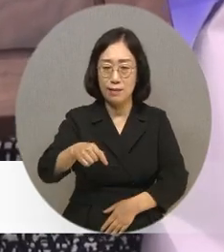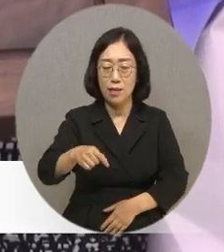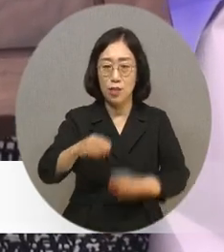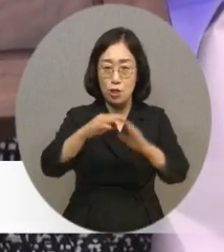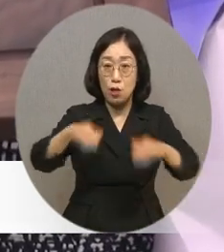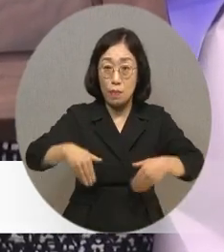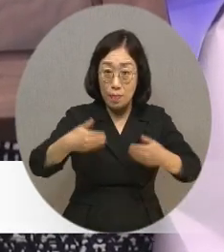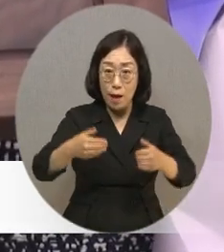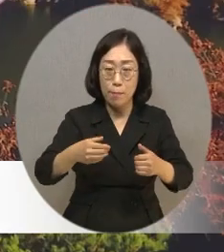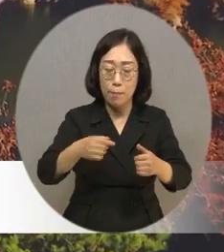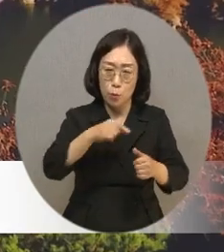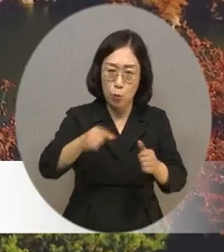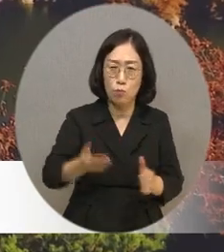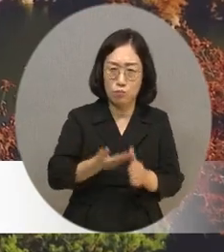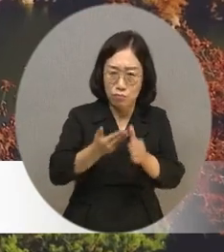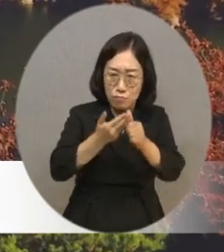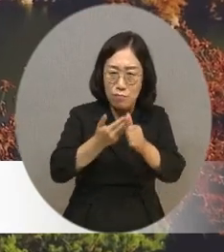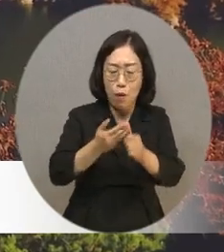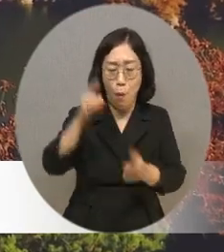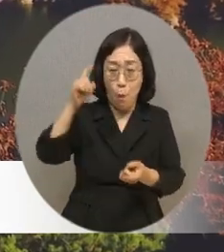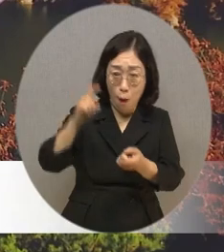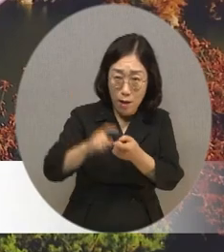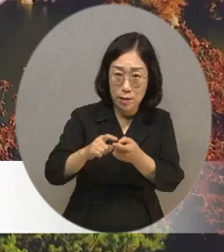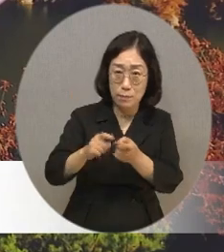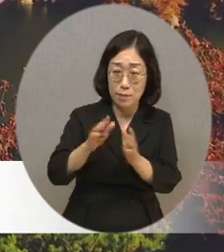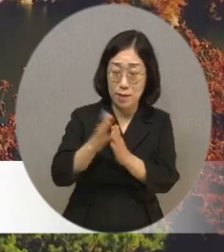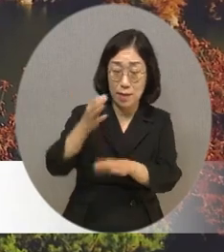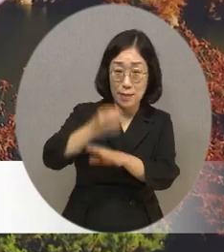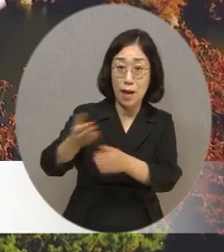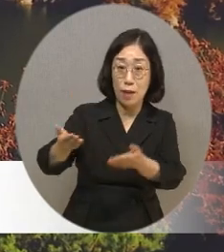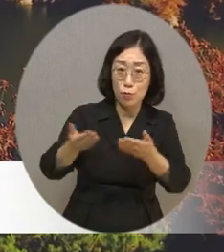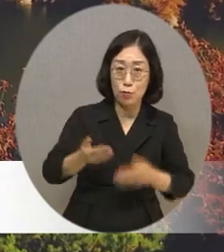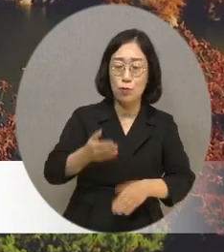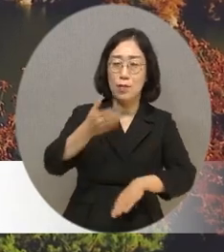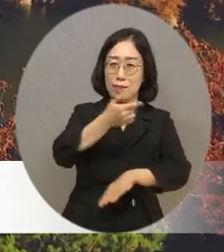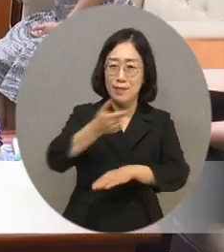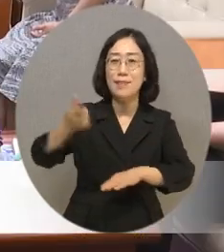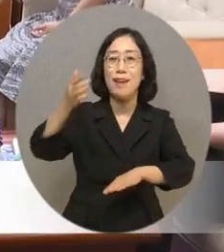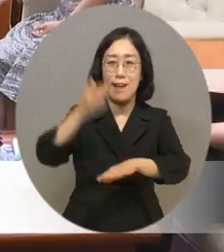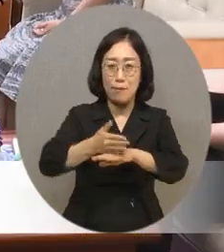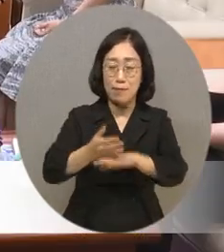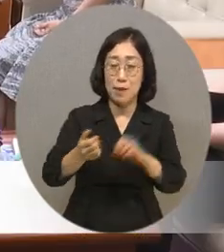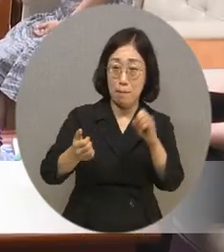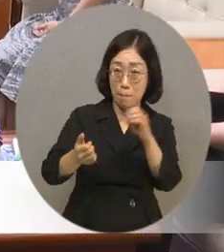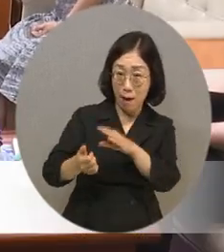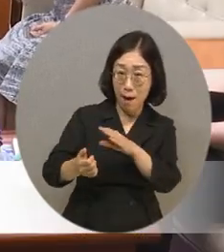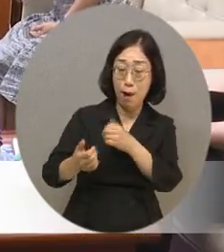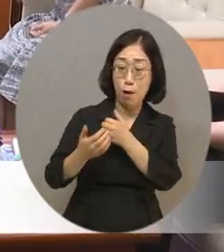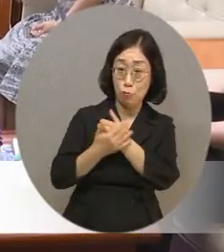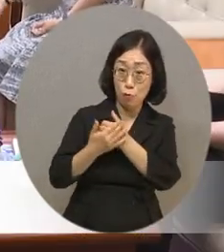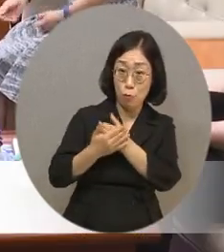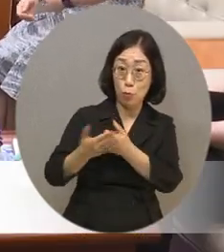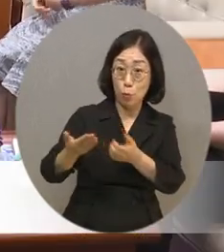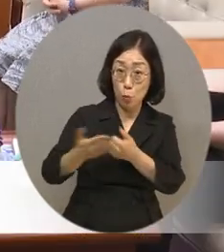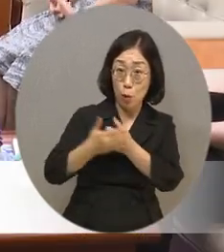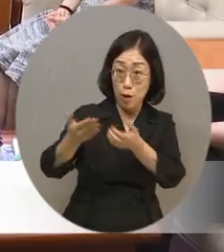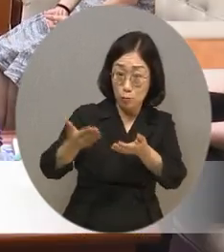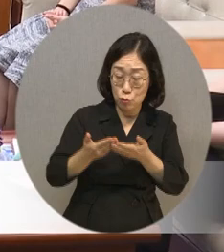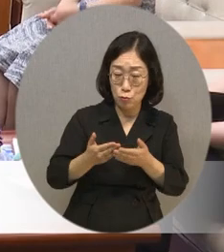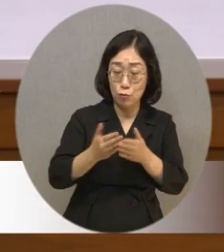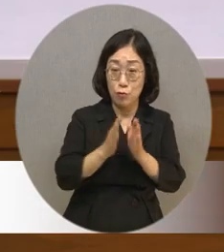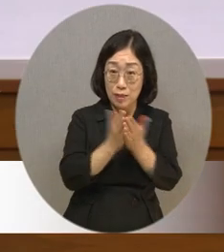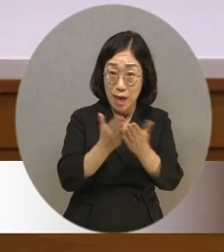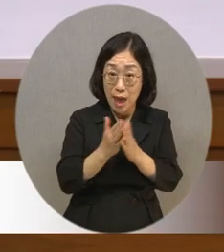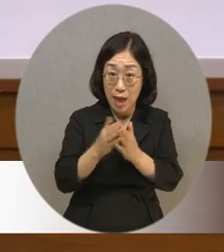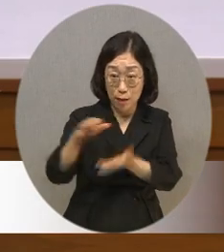양성의 애정을 갖고 도서을 기탁해 주셔서 깊이 감사드린다며 후원해주신 도서를 통해 남의